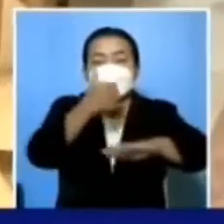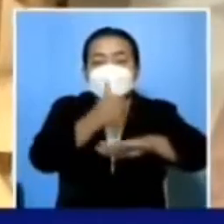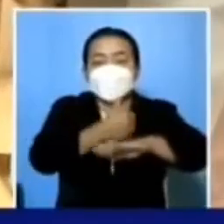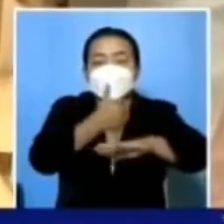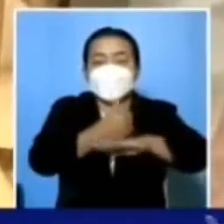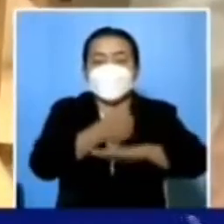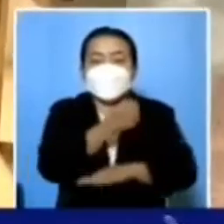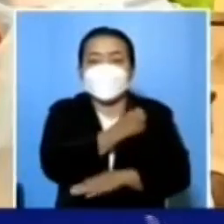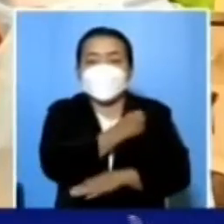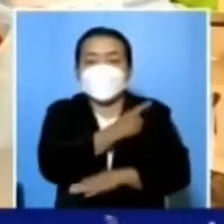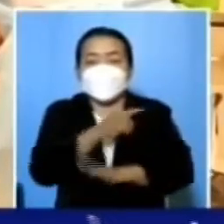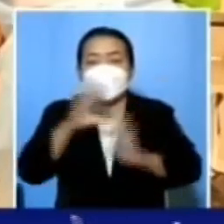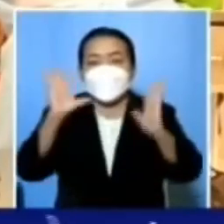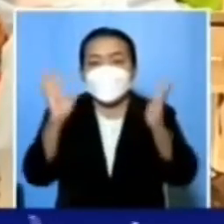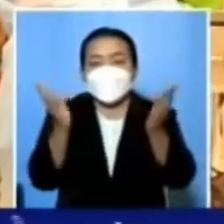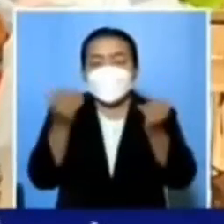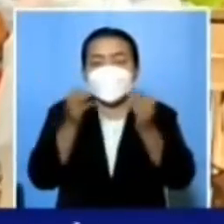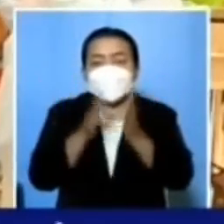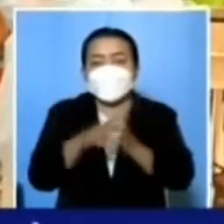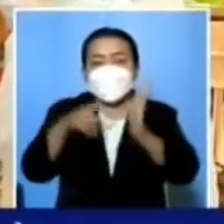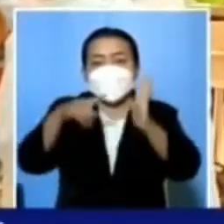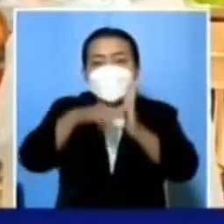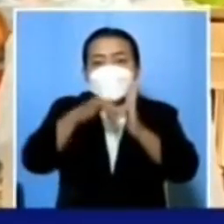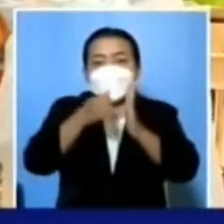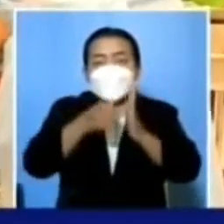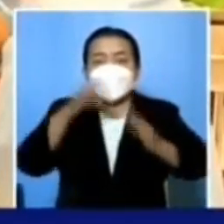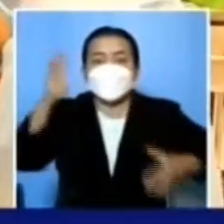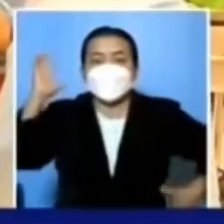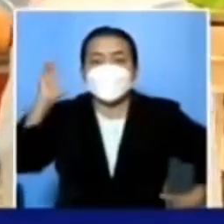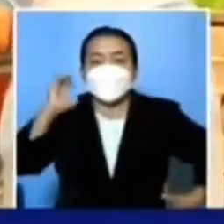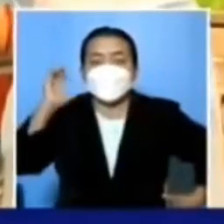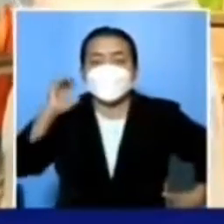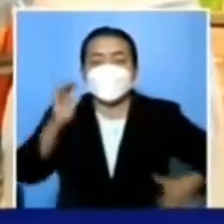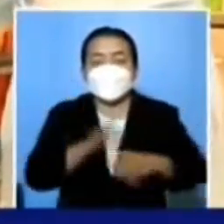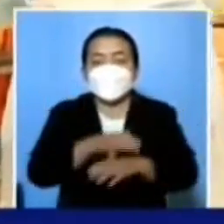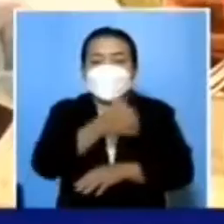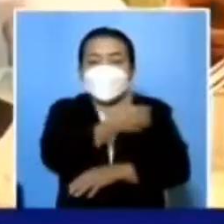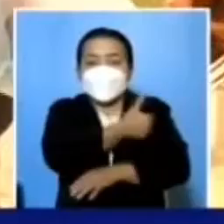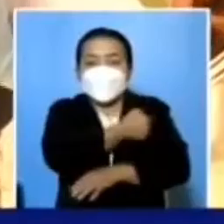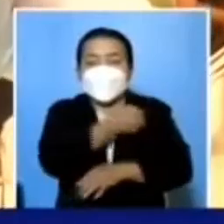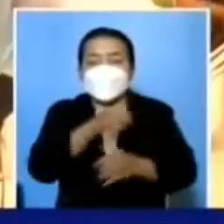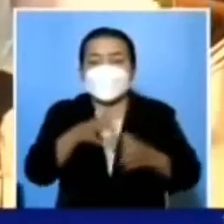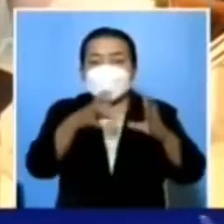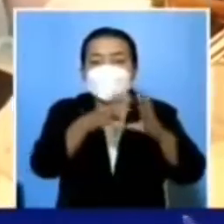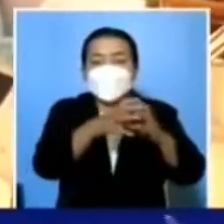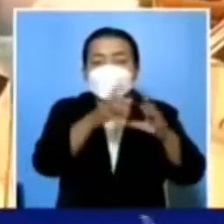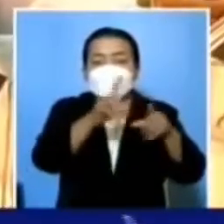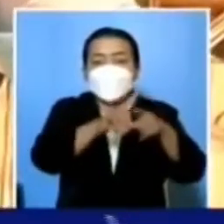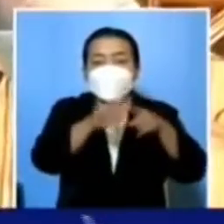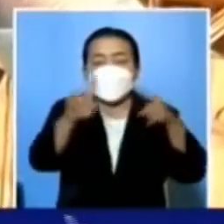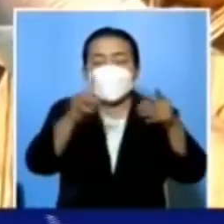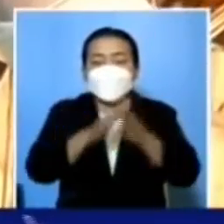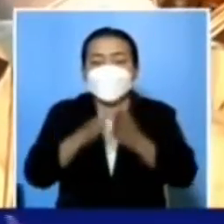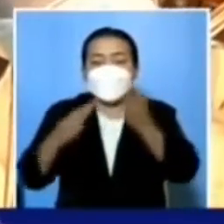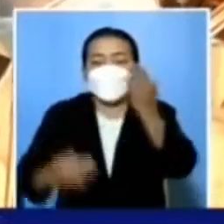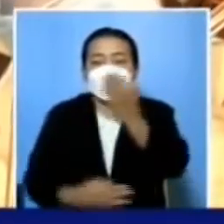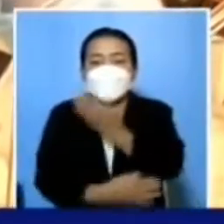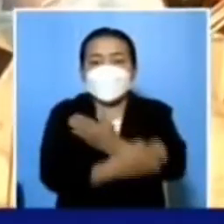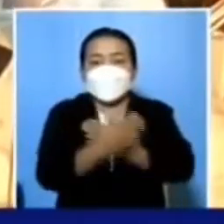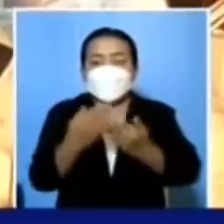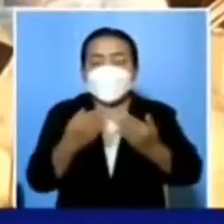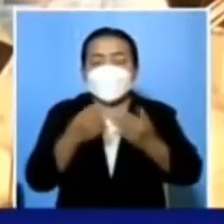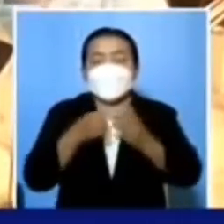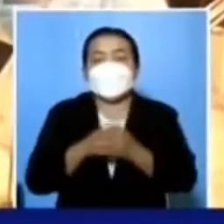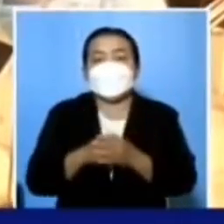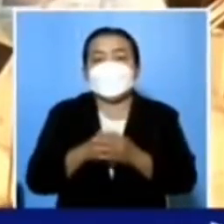จังหวัดลพบุรีเองได้ดำเนินการฉีดวัคซีนให้กับกลุ่มเป้าหมายทั้งผู้สูงอายุและผู้พิการในกลุ่มแรกก่อนนะคะโอกาสเดียวกันนี้นาย